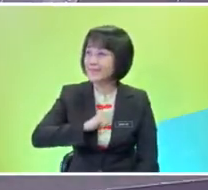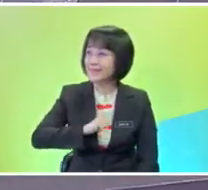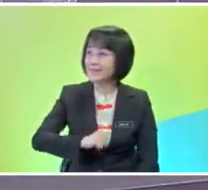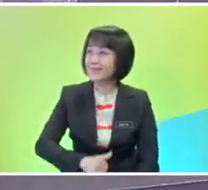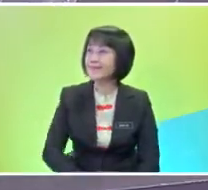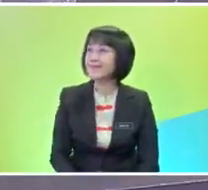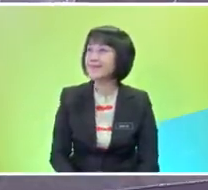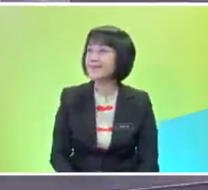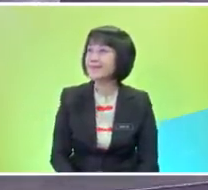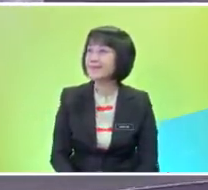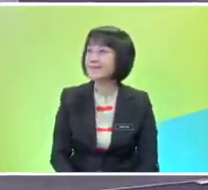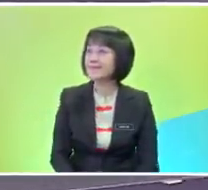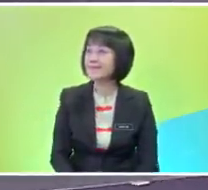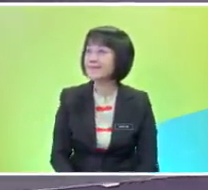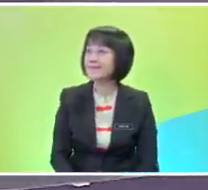tuh